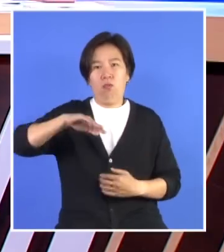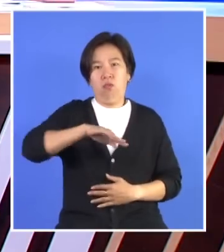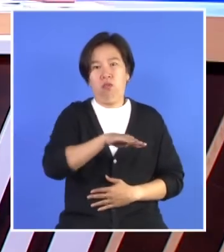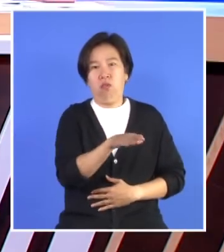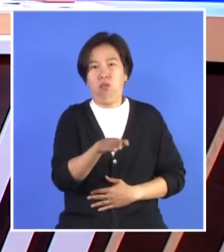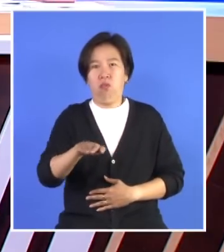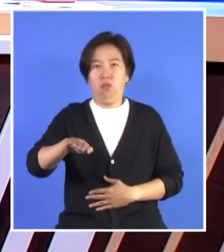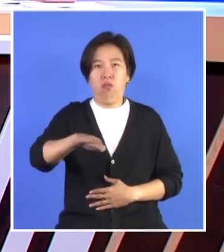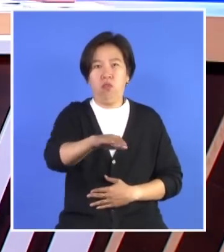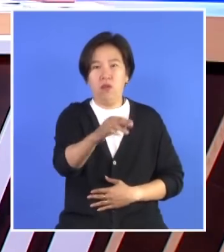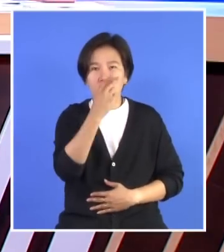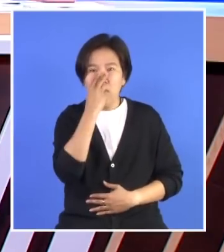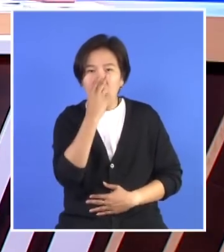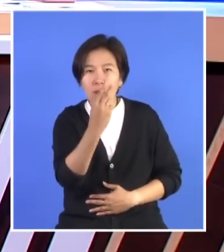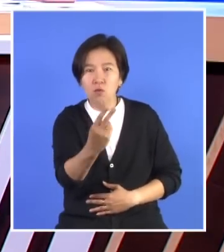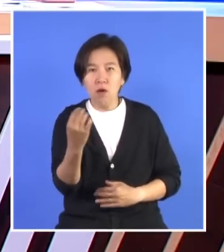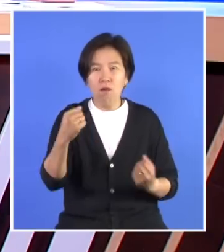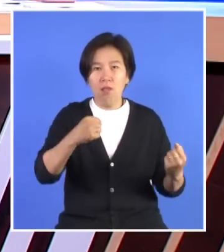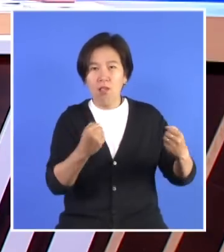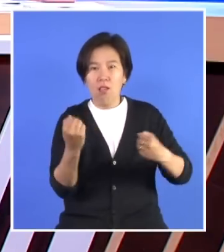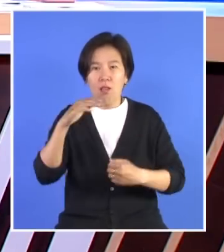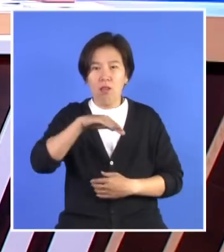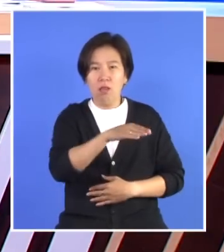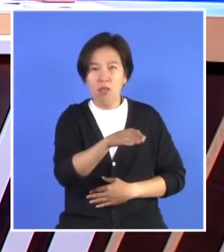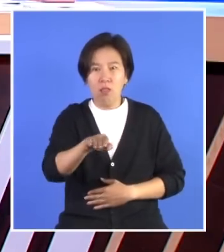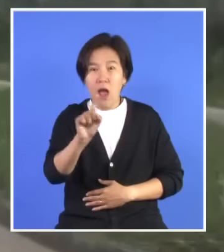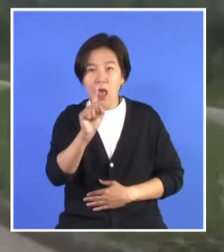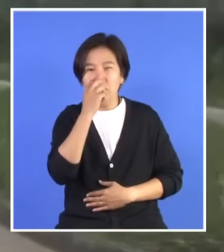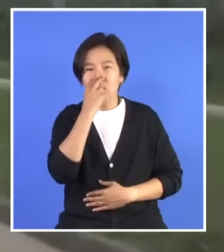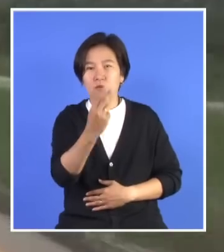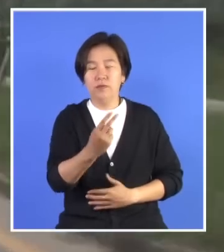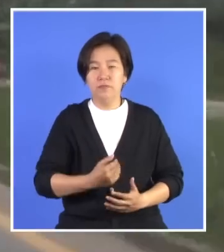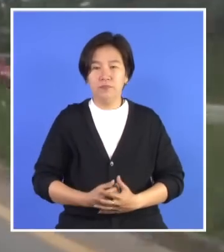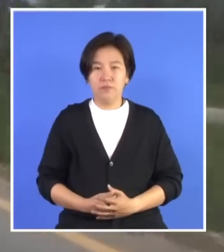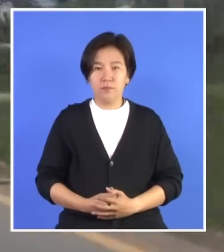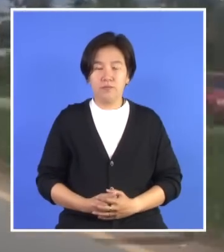พนะครับหลังจากสายปั๊บสายปั๊บแล้วเกิดอะไรขึ้นกับคันนี้เอาดู